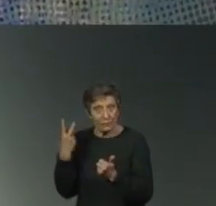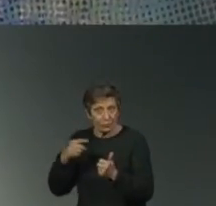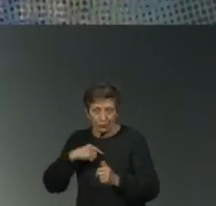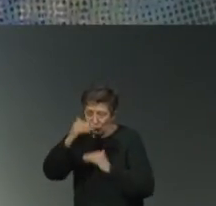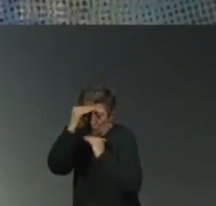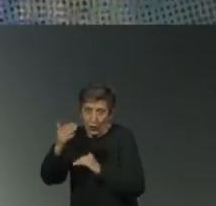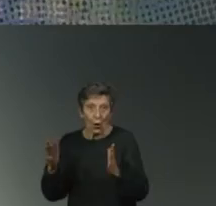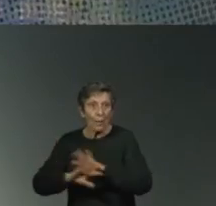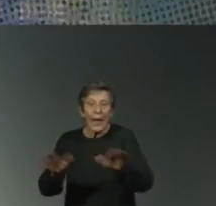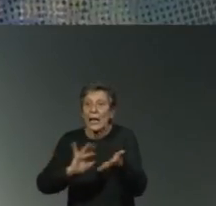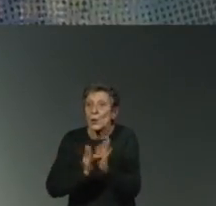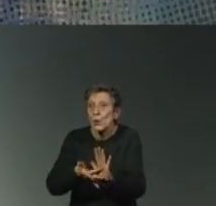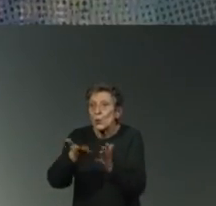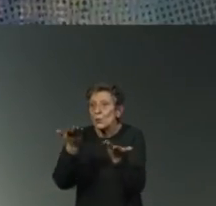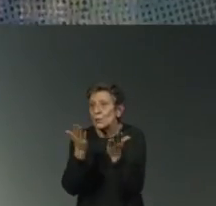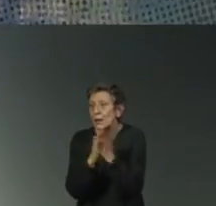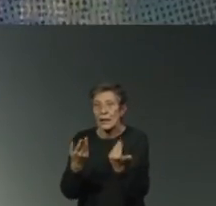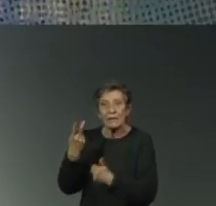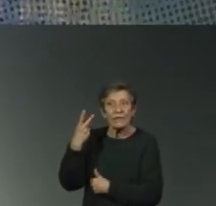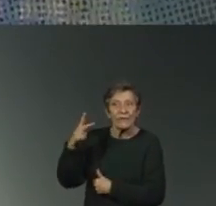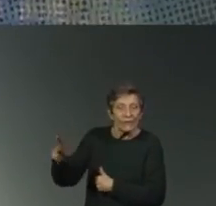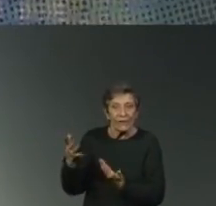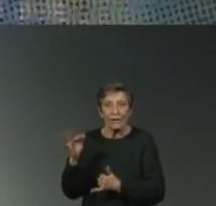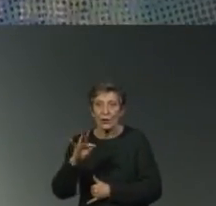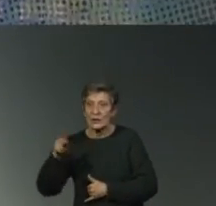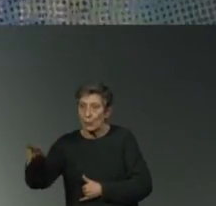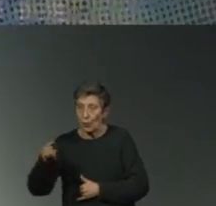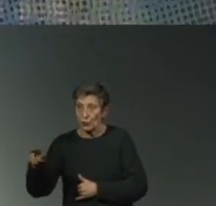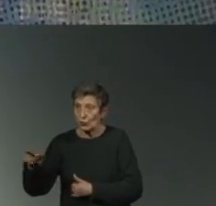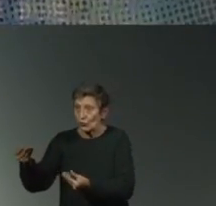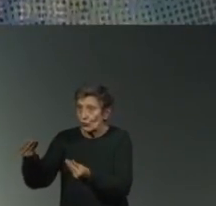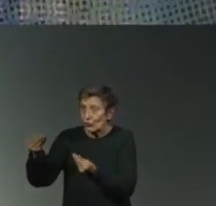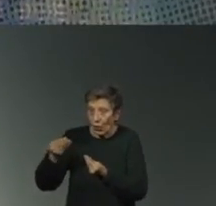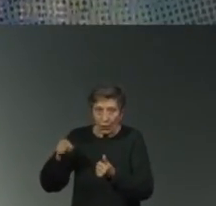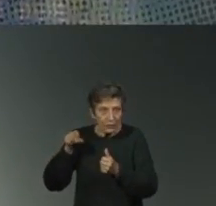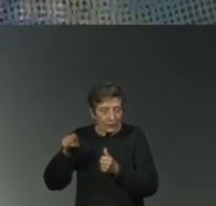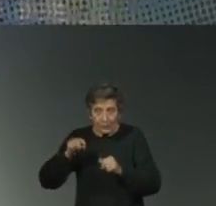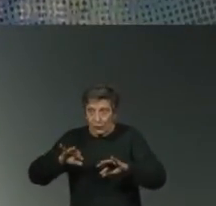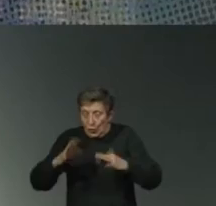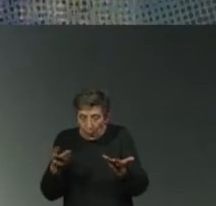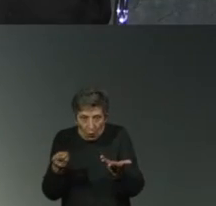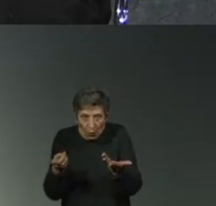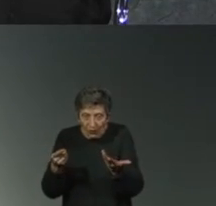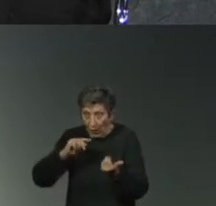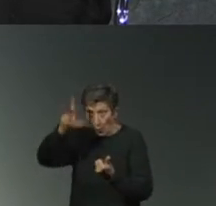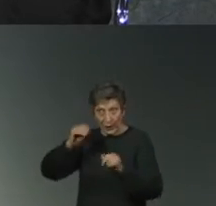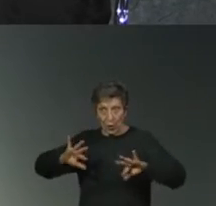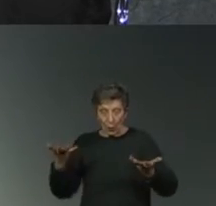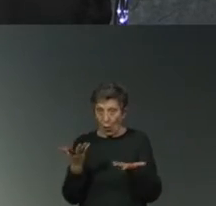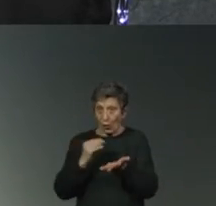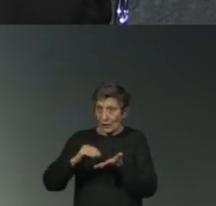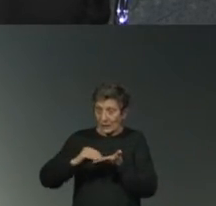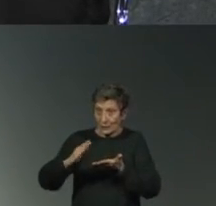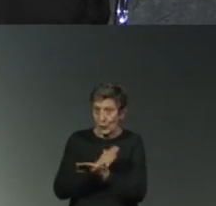tous les livres de Francis Ponge, par nature, nous introduisent dans la fabrique de ses poèmes, puisqu'il fait toujours de nombreuses versions